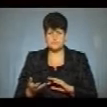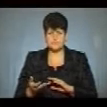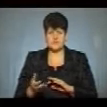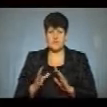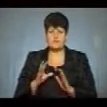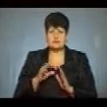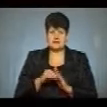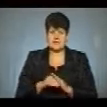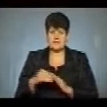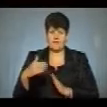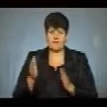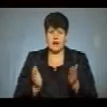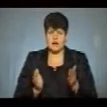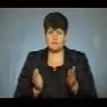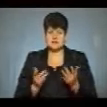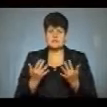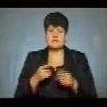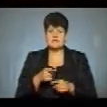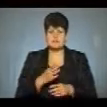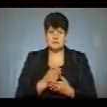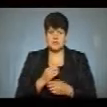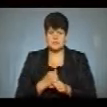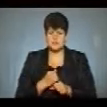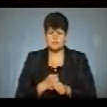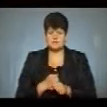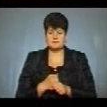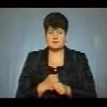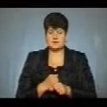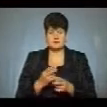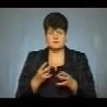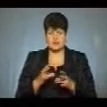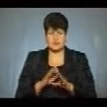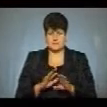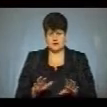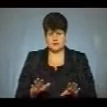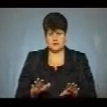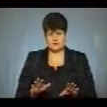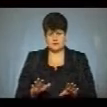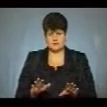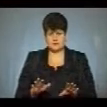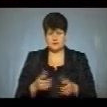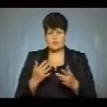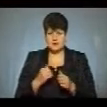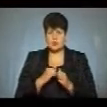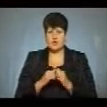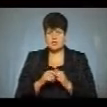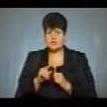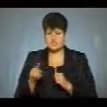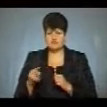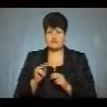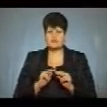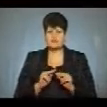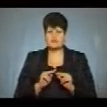вкладати його в певні рамки, скільки він має працювати, не варто, оскільки кожен вчитель,